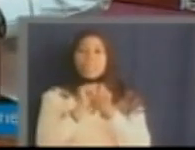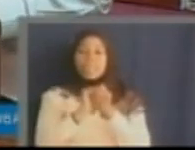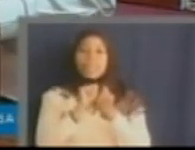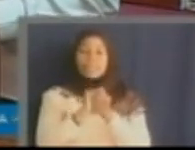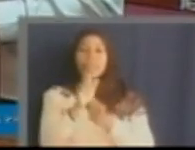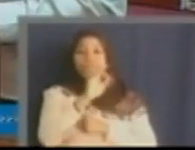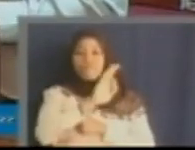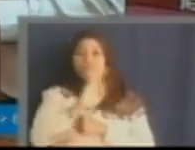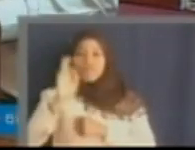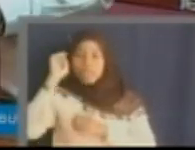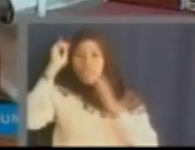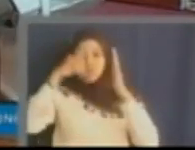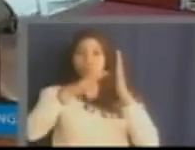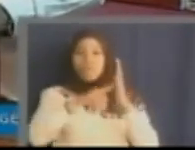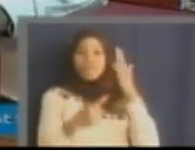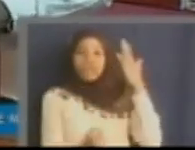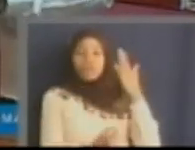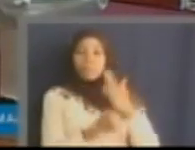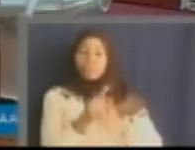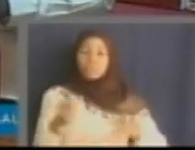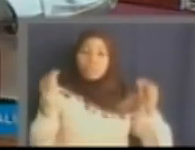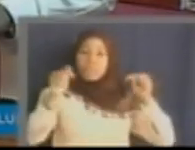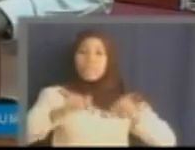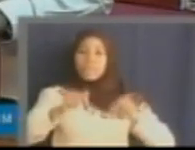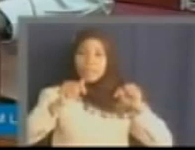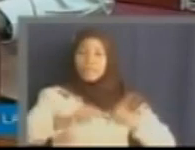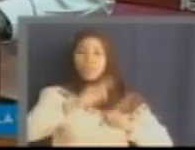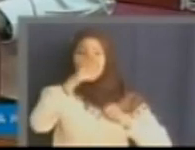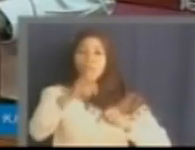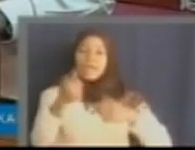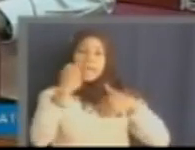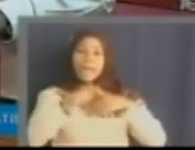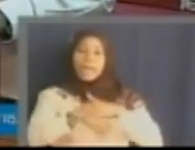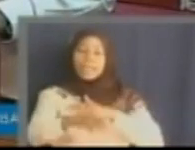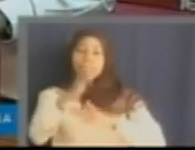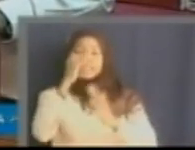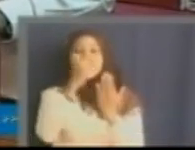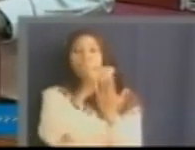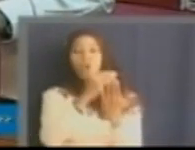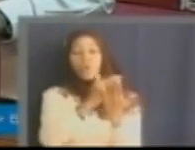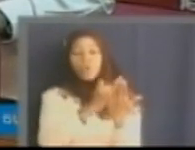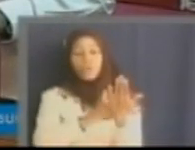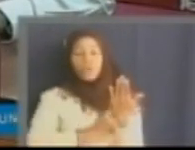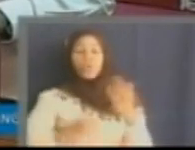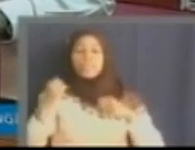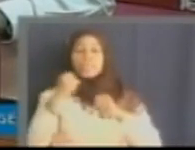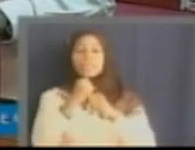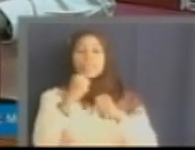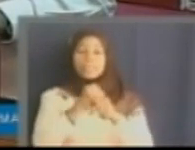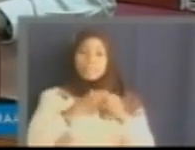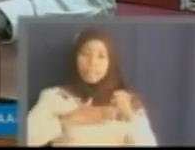leo kwamba kuna katika orodha ya shughuli za leo kulikuwa kuna mheshimiwa mjumbe